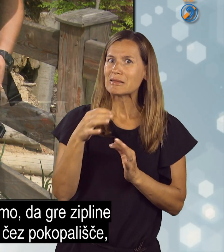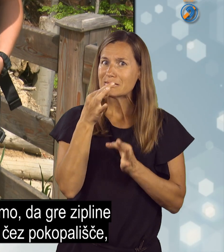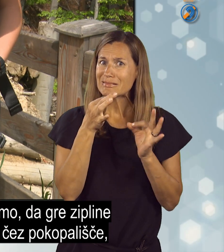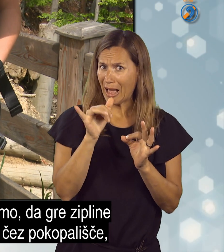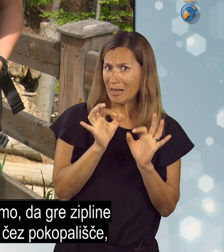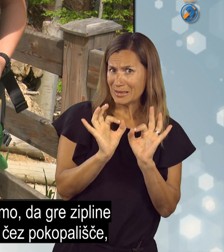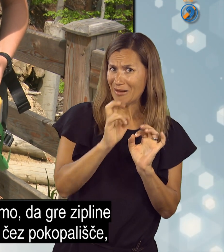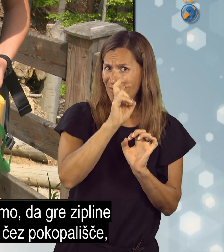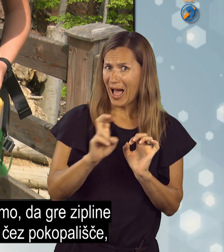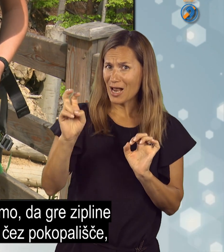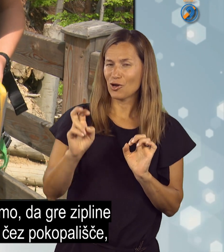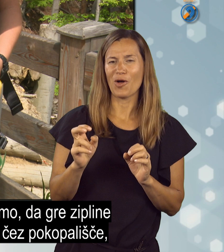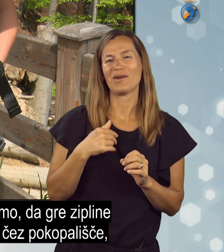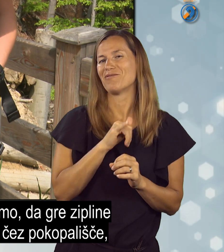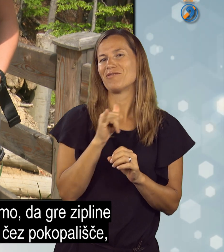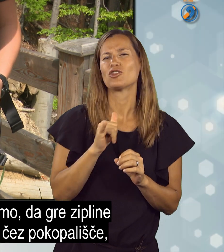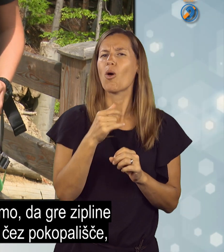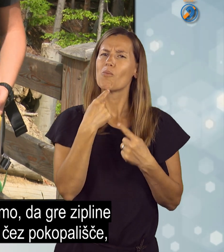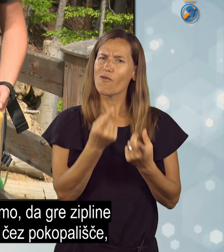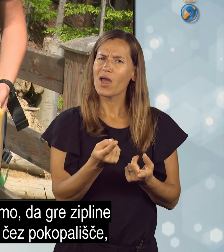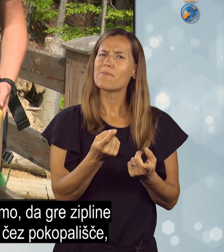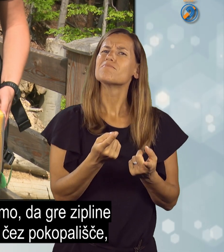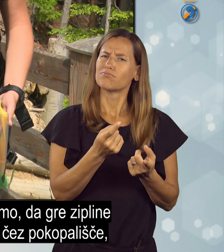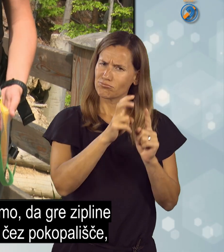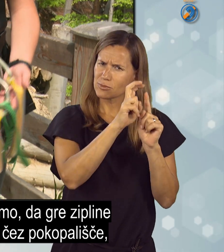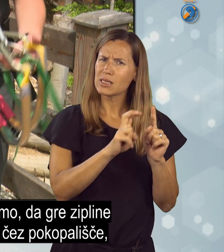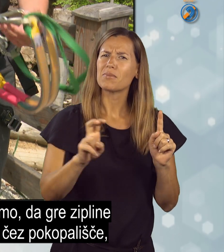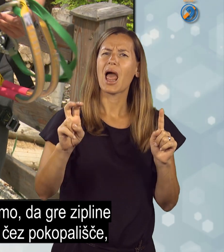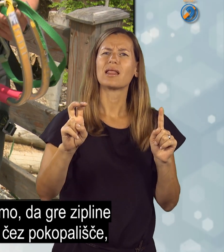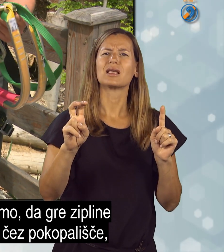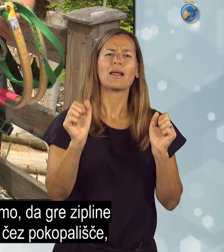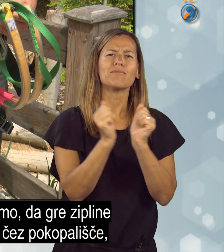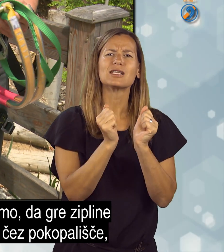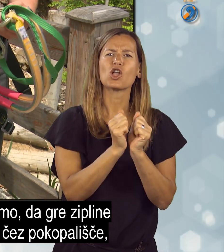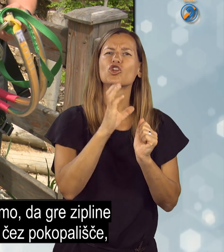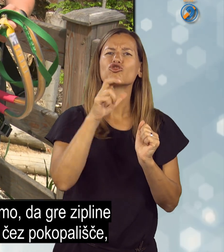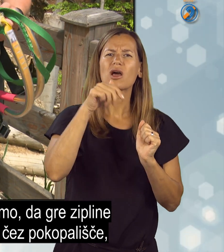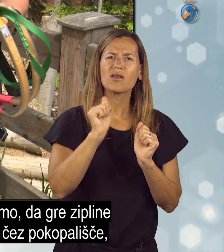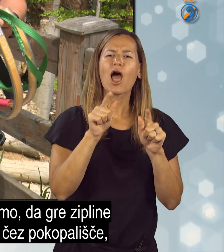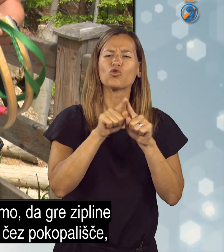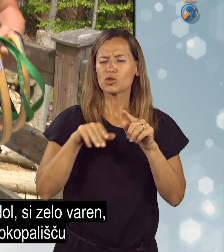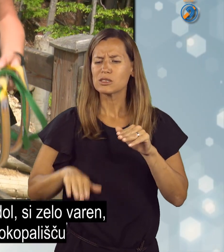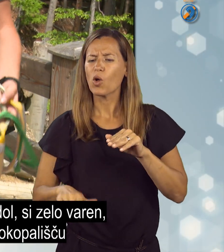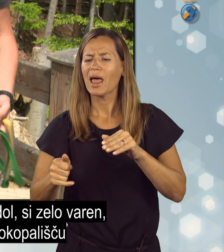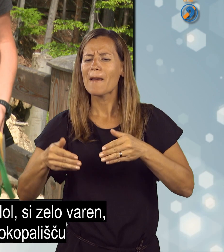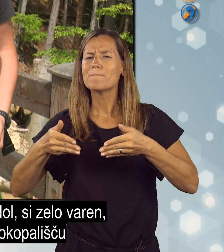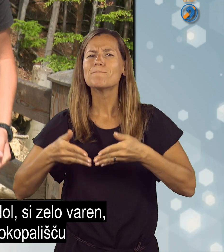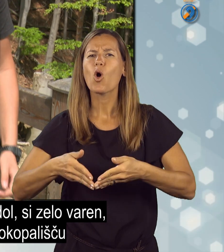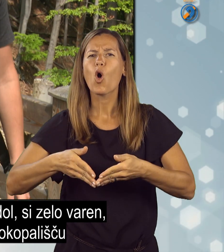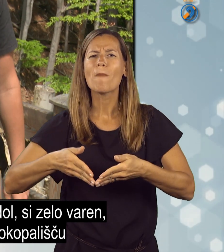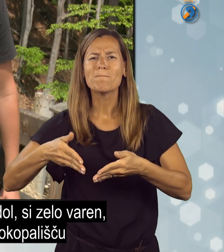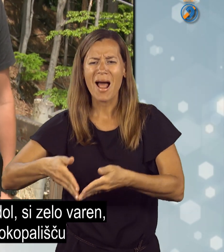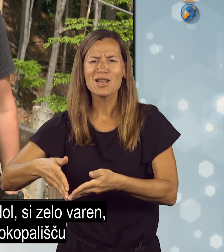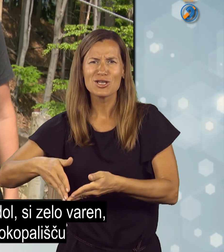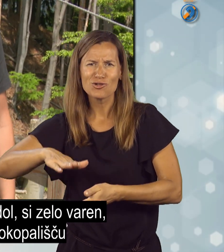vpraša. Mi pač vsakemu povemo, da zipline gre čez celo Črno, tudi čez pokopališče, tako da če padeš dol,